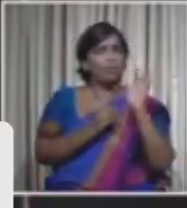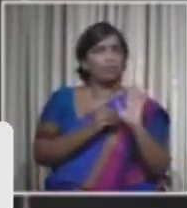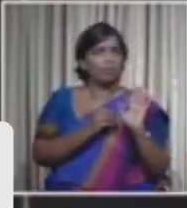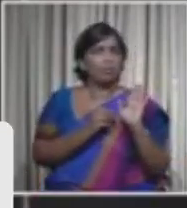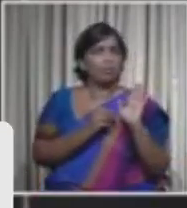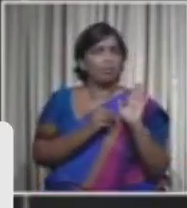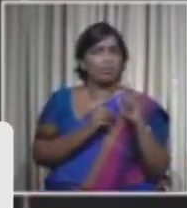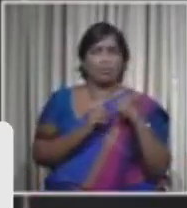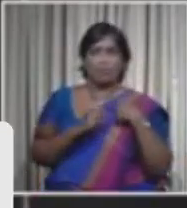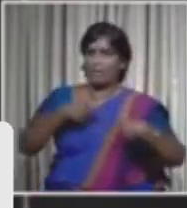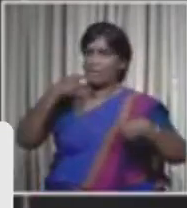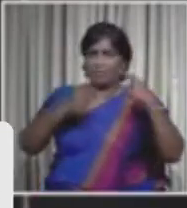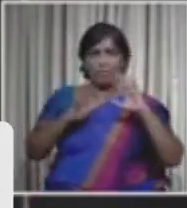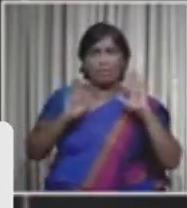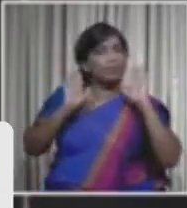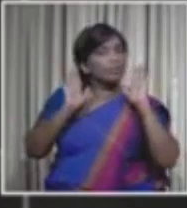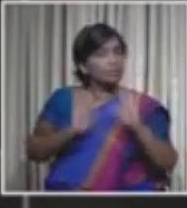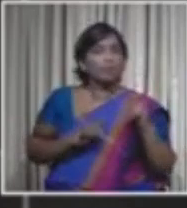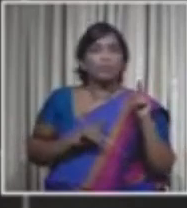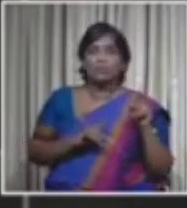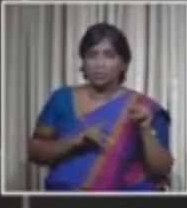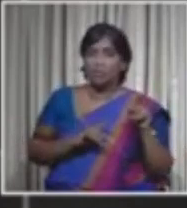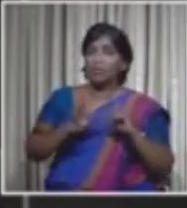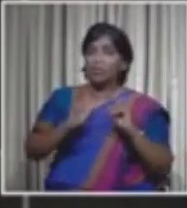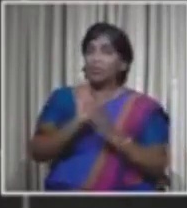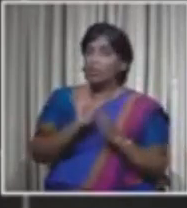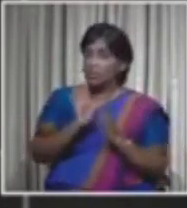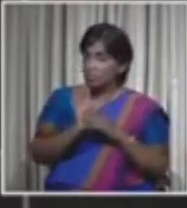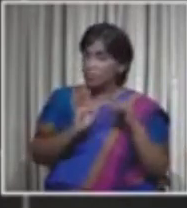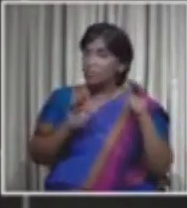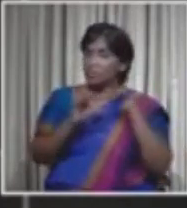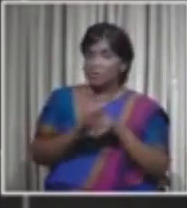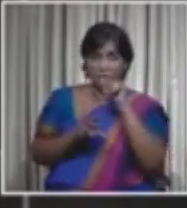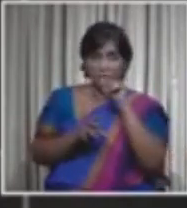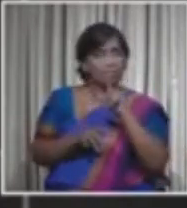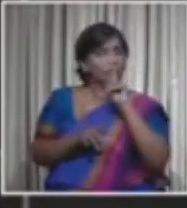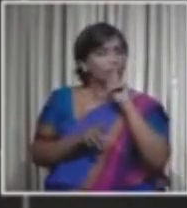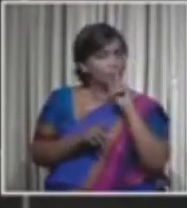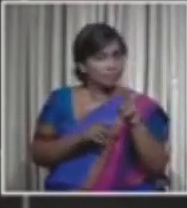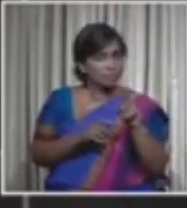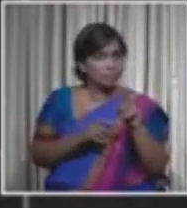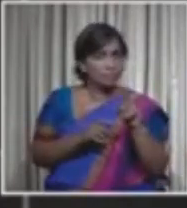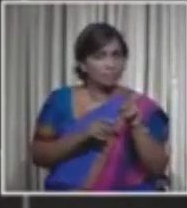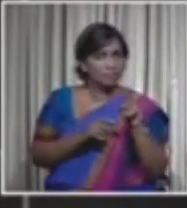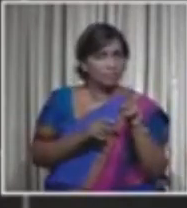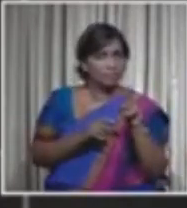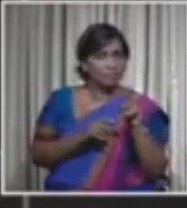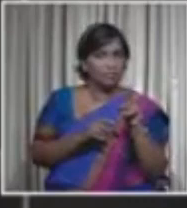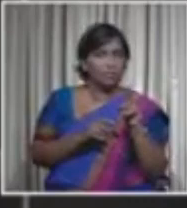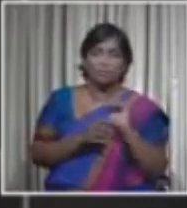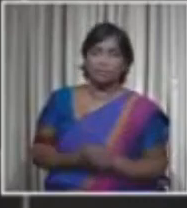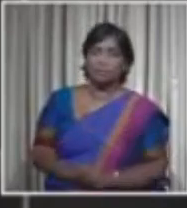அறிக்கையிலே சொல்லப்பட்டிருக்கிறது 4வது இடத்தில், 3வது இடத்தில் சொல்லப்பட்டிருக்கிறது டிஃபேமிங் அண்ட் ஸ்கால்டிங் அல்லாஹ்,